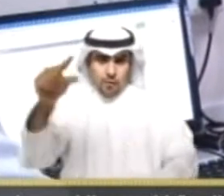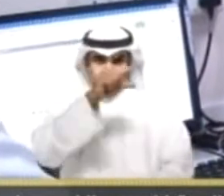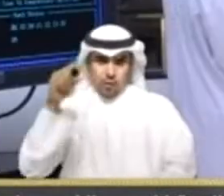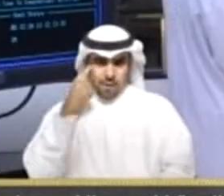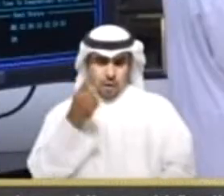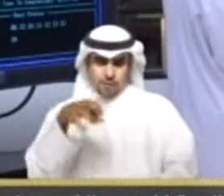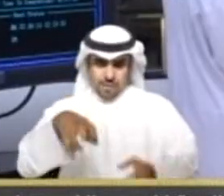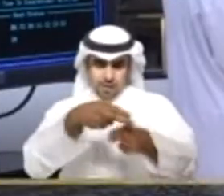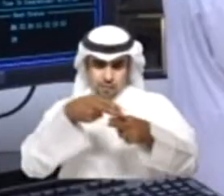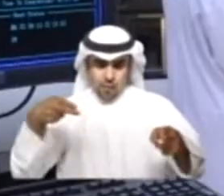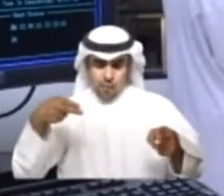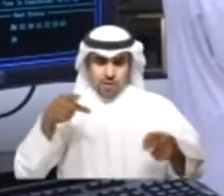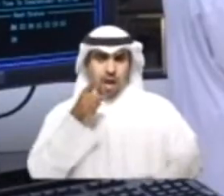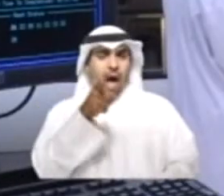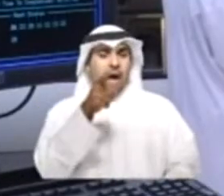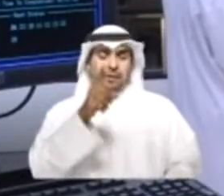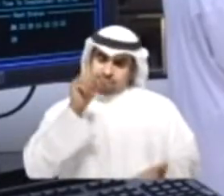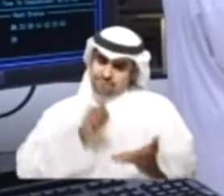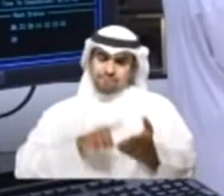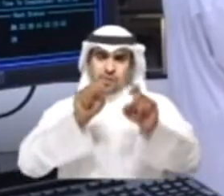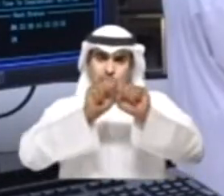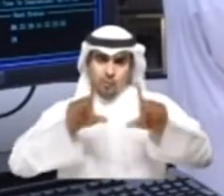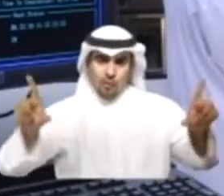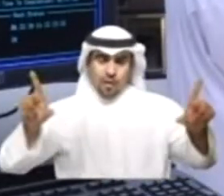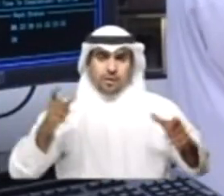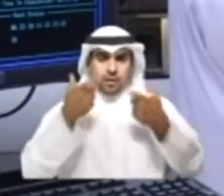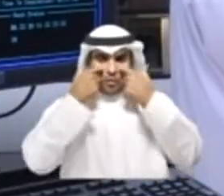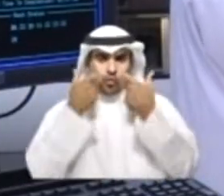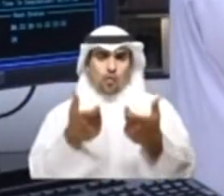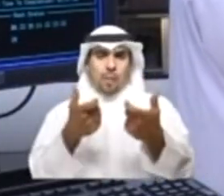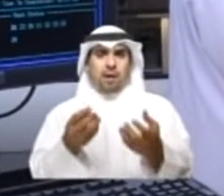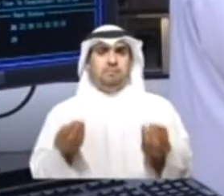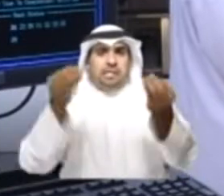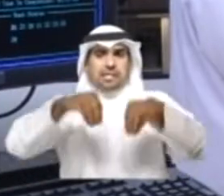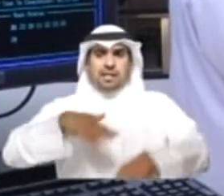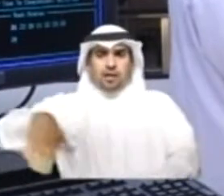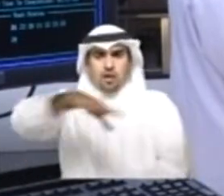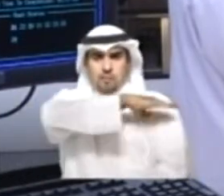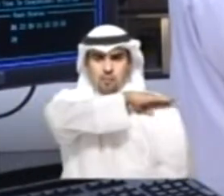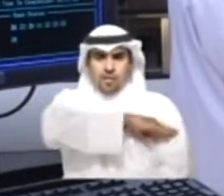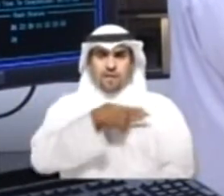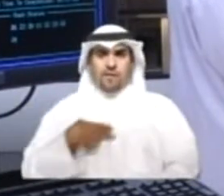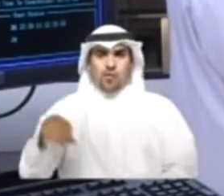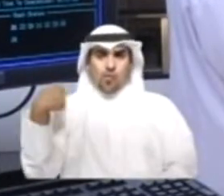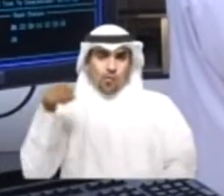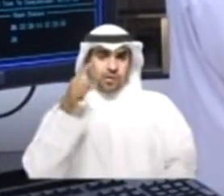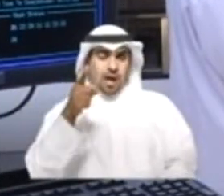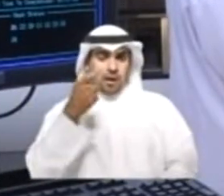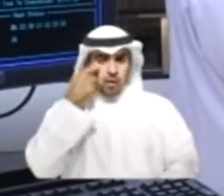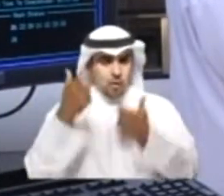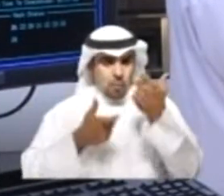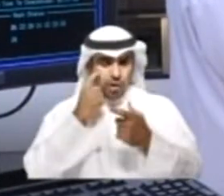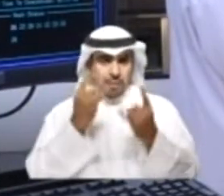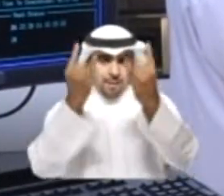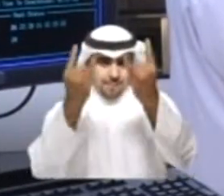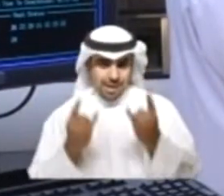الدولية. وإن دل على شيء فإنه يدل على حرص العاملين في هذا الحقل في تطبيق أعلى معايير الجودة المعتمدة